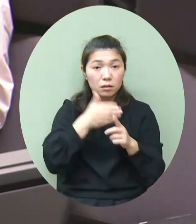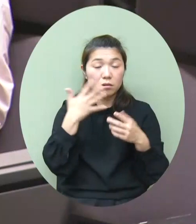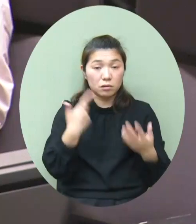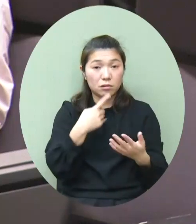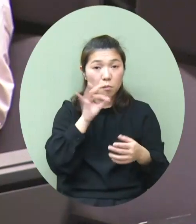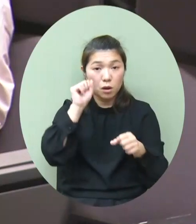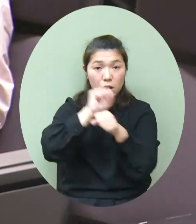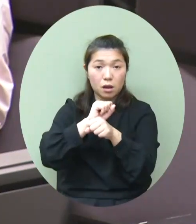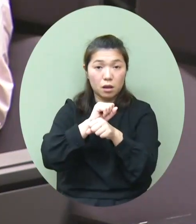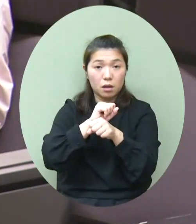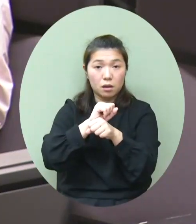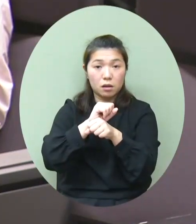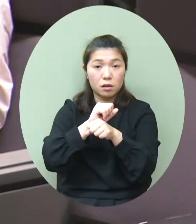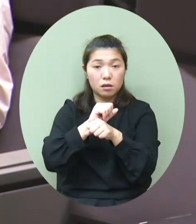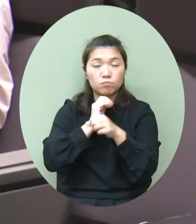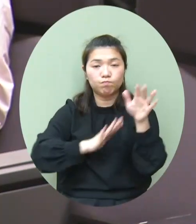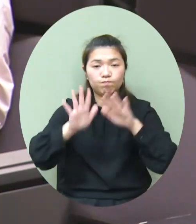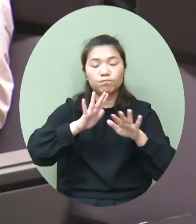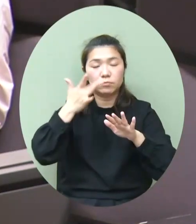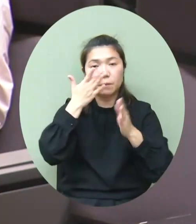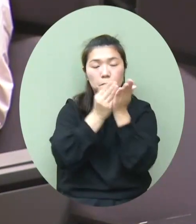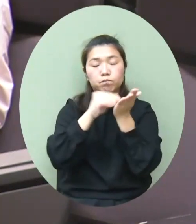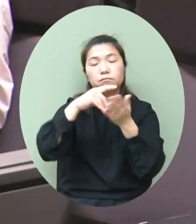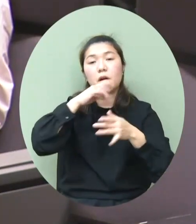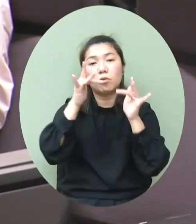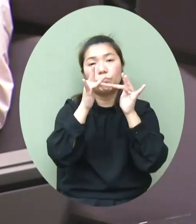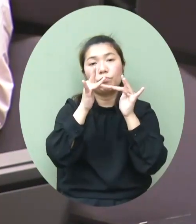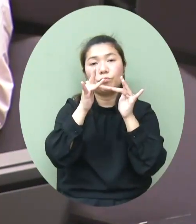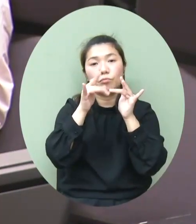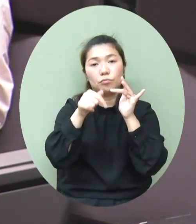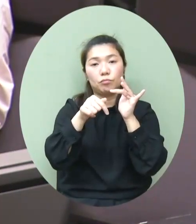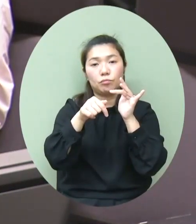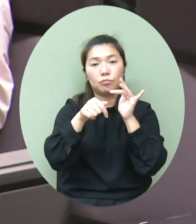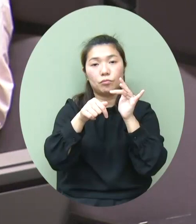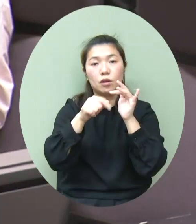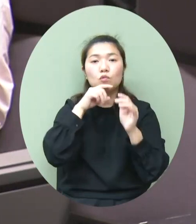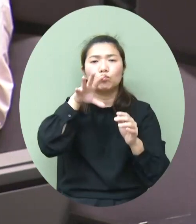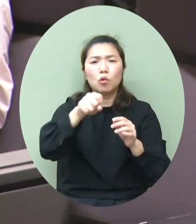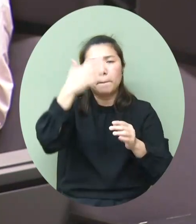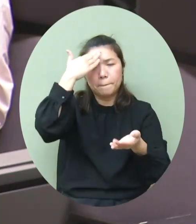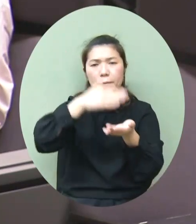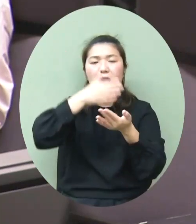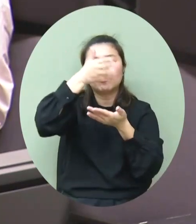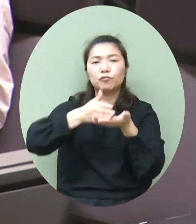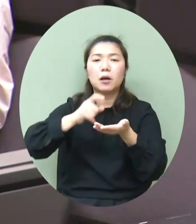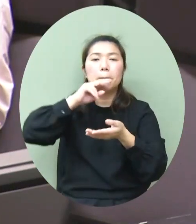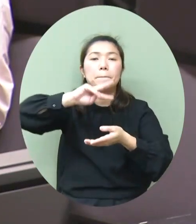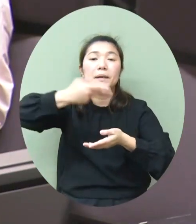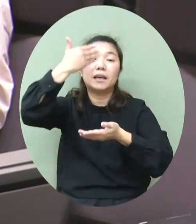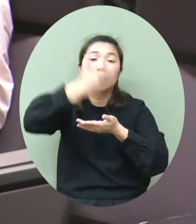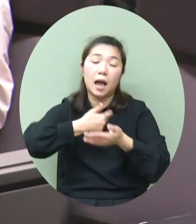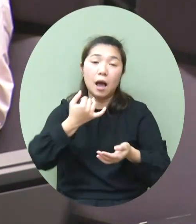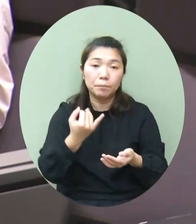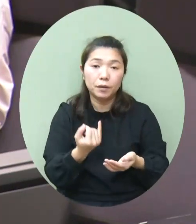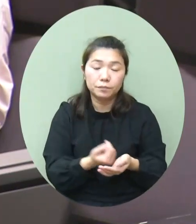目前有没有说因为增加了处理新冠病人的病房，所以使用病床